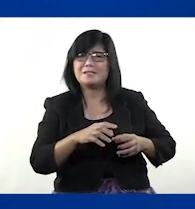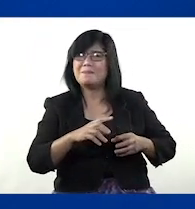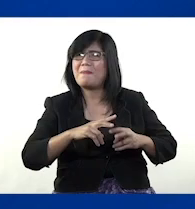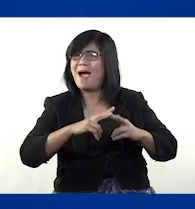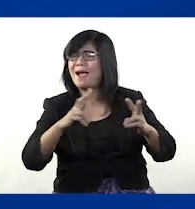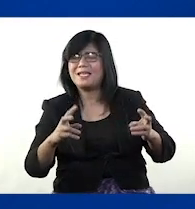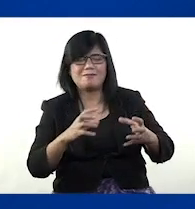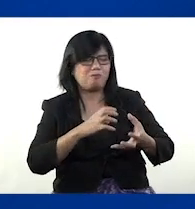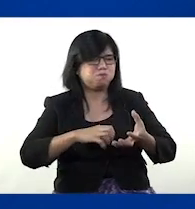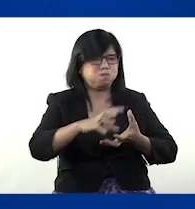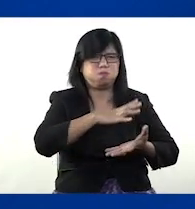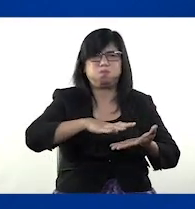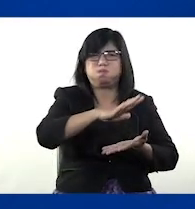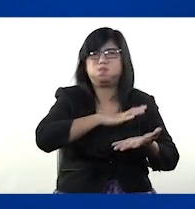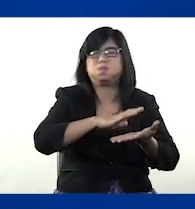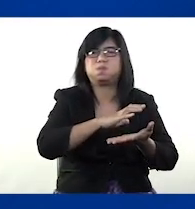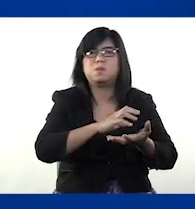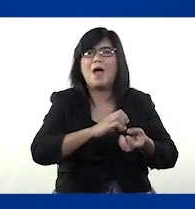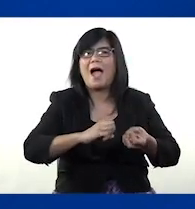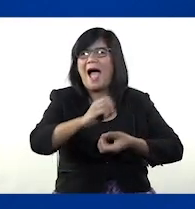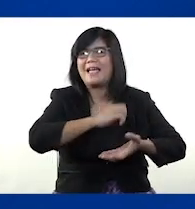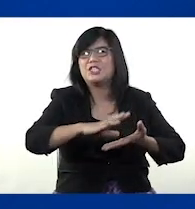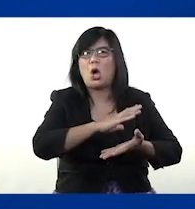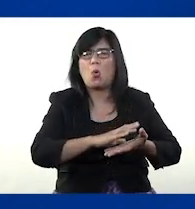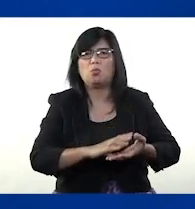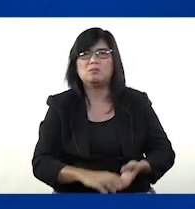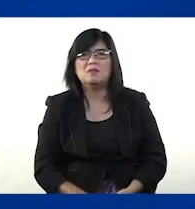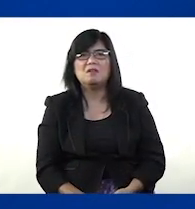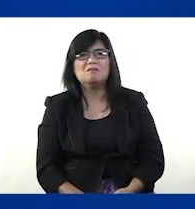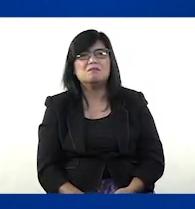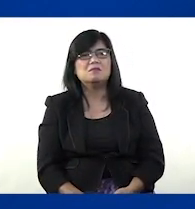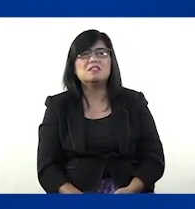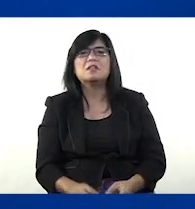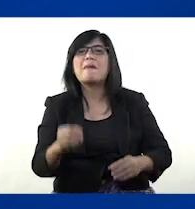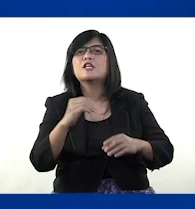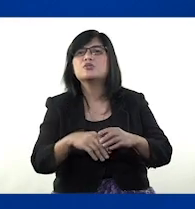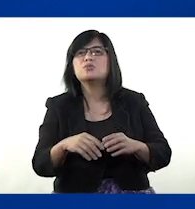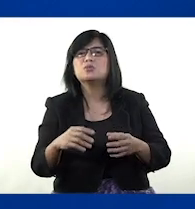di dunia usaha makin gaduh Tapi sayangnya dunia pelayanan juga makin gaduh